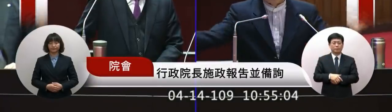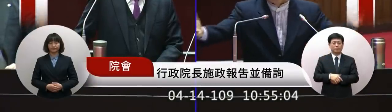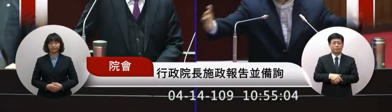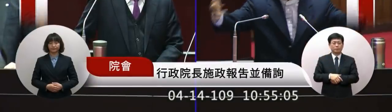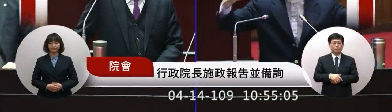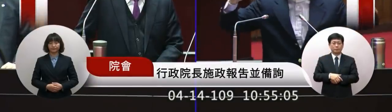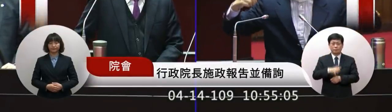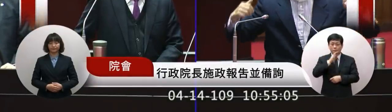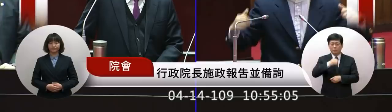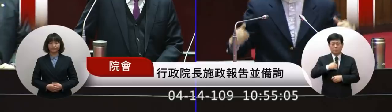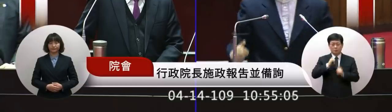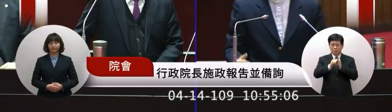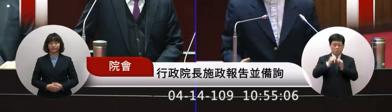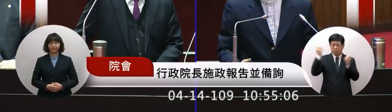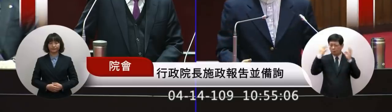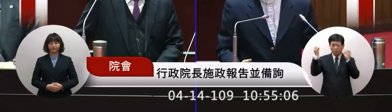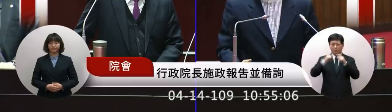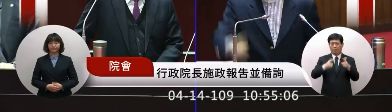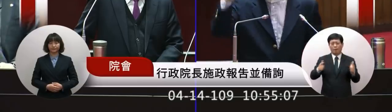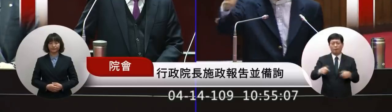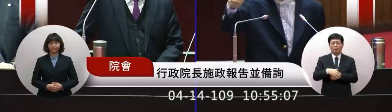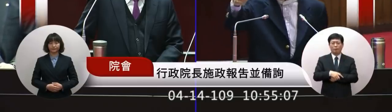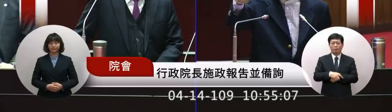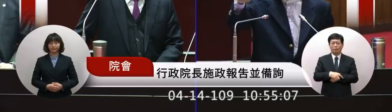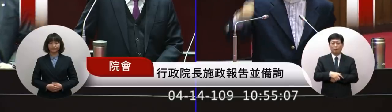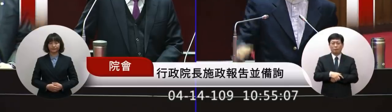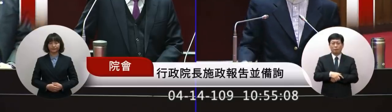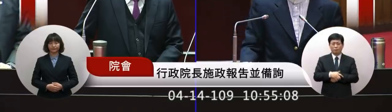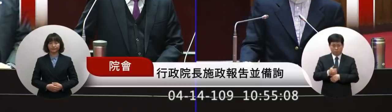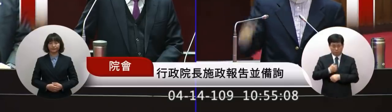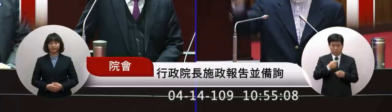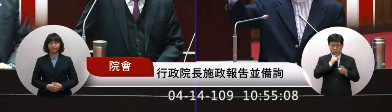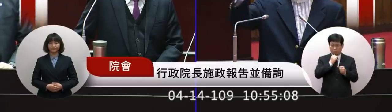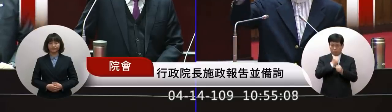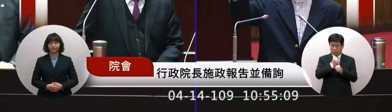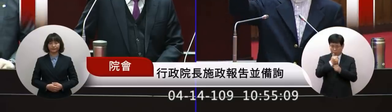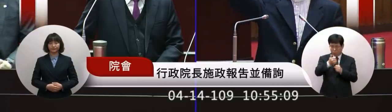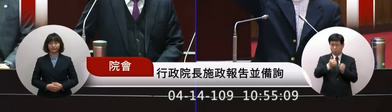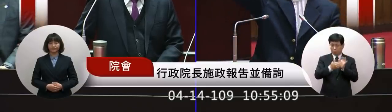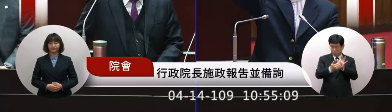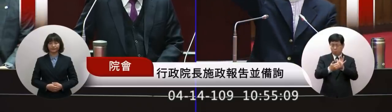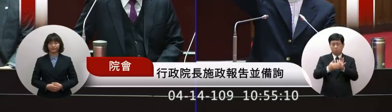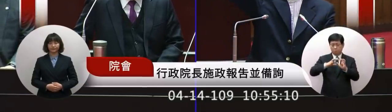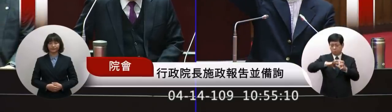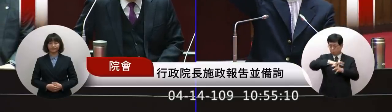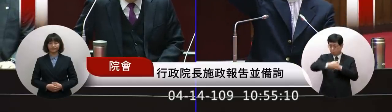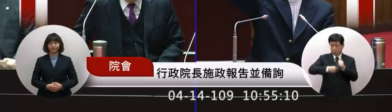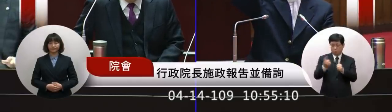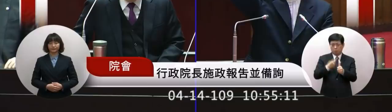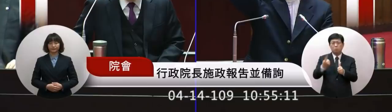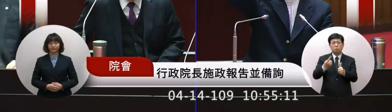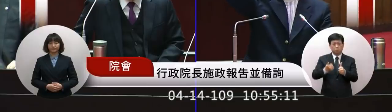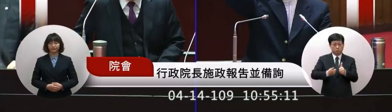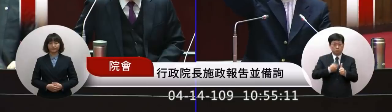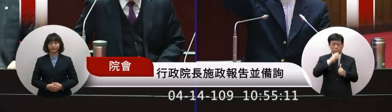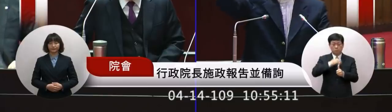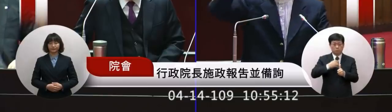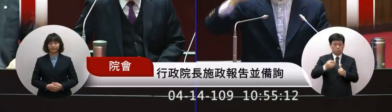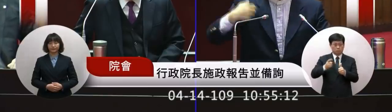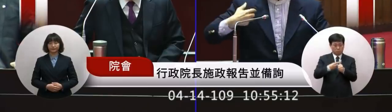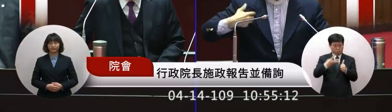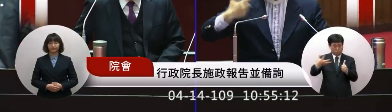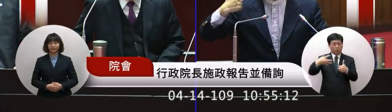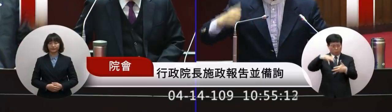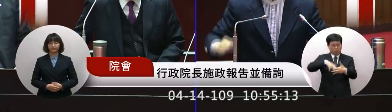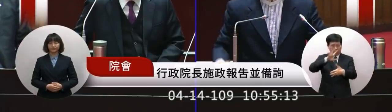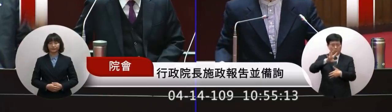各界一直有声音啊，咱中国国占世界 top one。上阵的五个国家之中，一